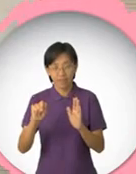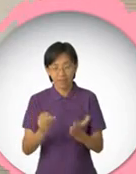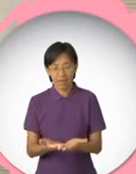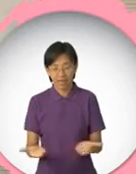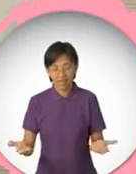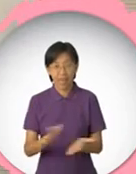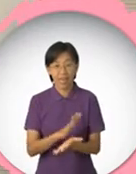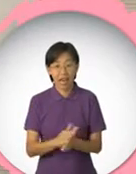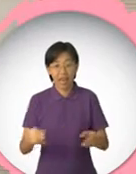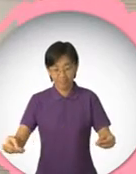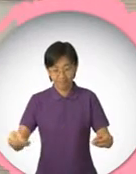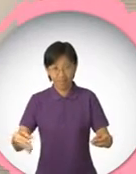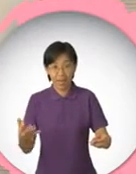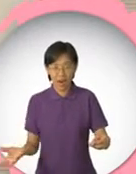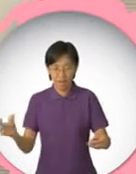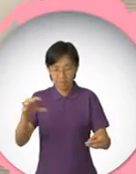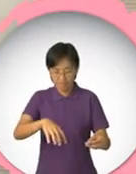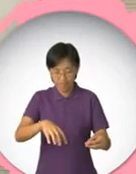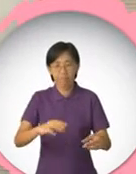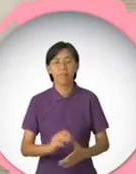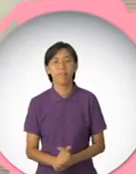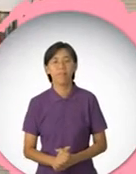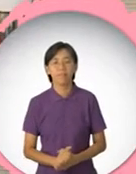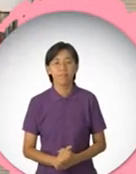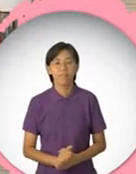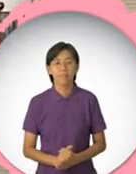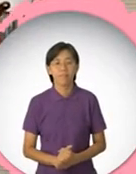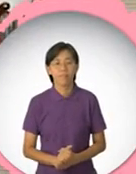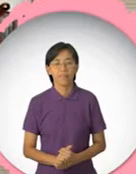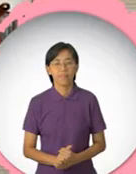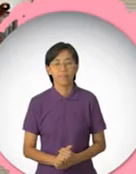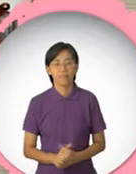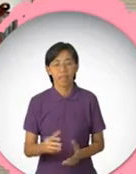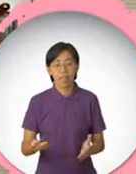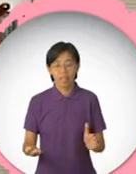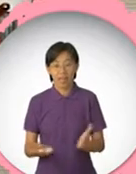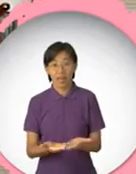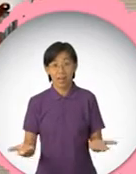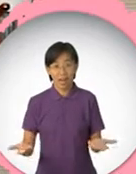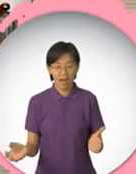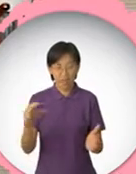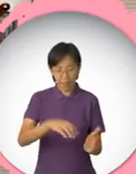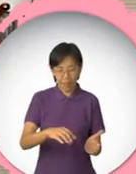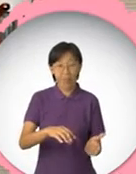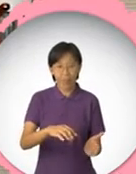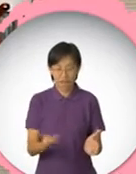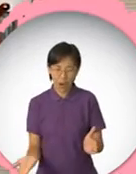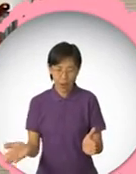งของตัวกระดาษนะคะแล้วเราก็พับเข้ามาค่ะ ครับ